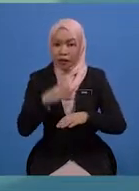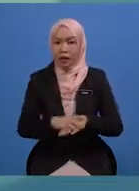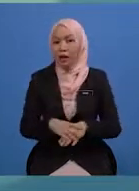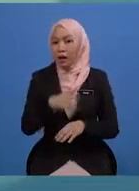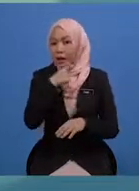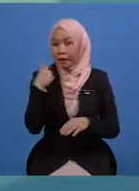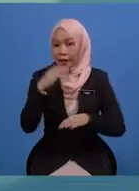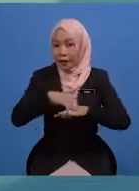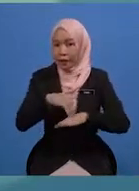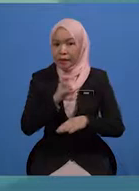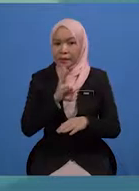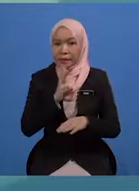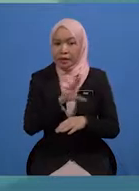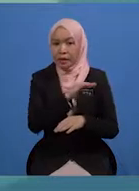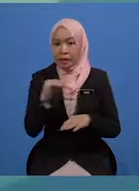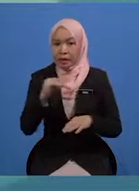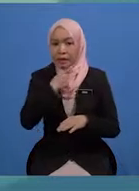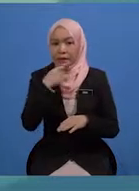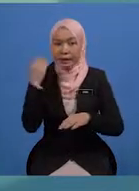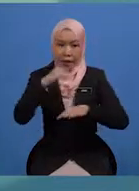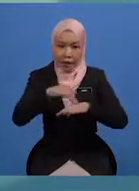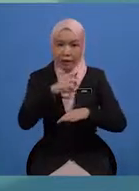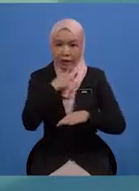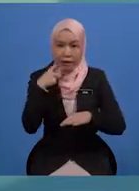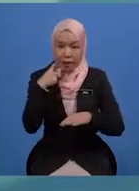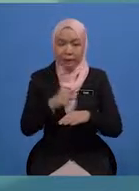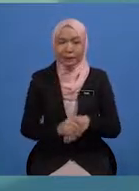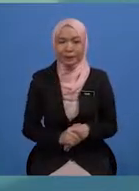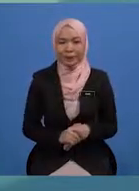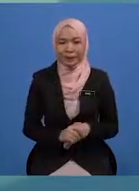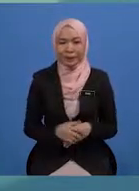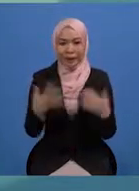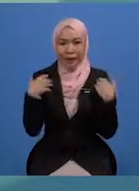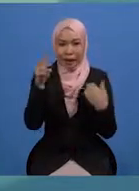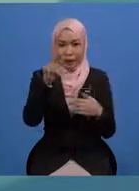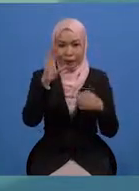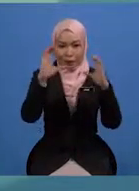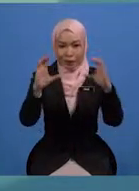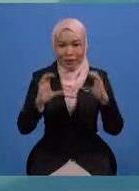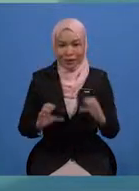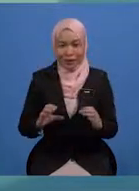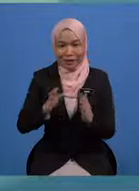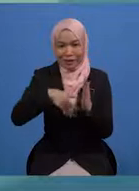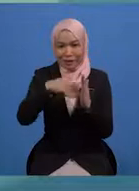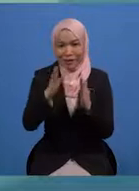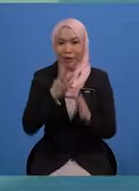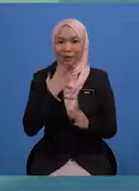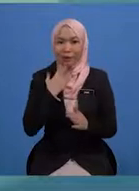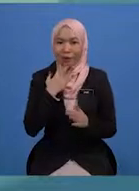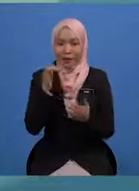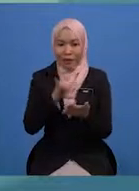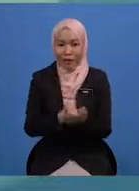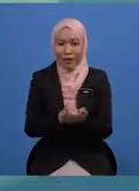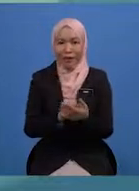basah dan teknik kering atas kering. Ada 2 teknik sapuan warna, iaitu